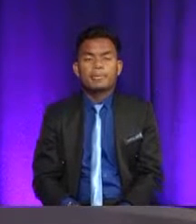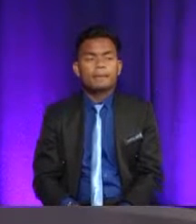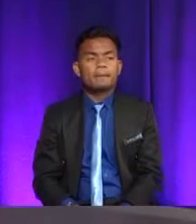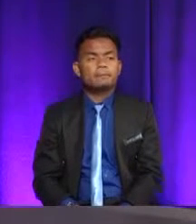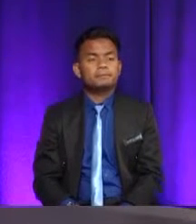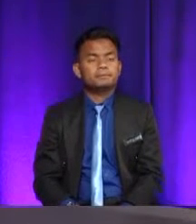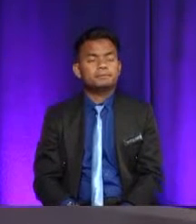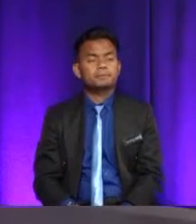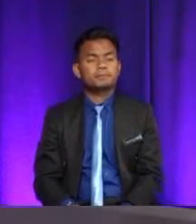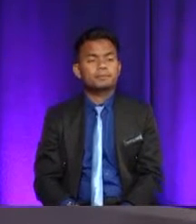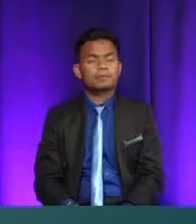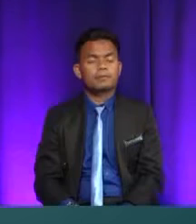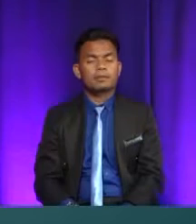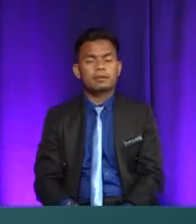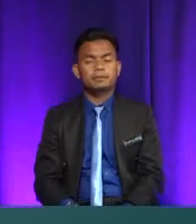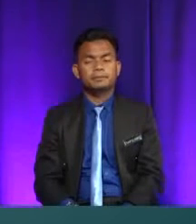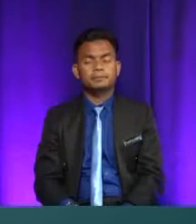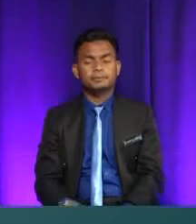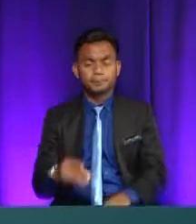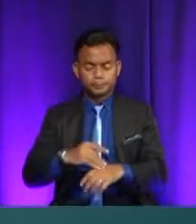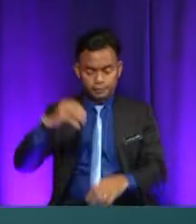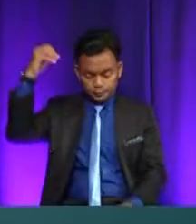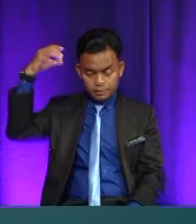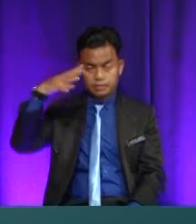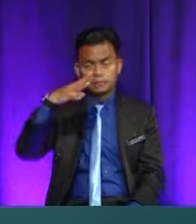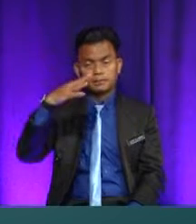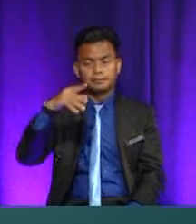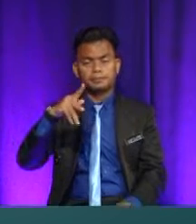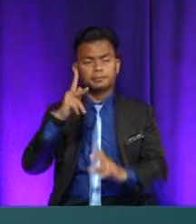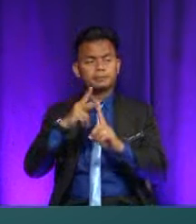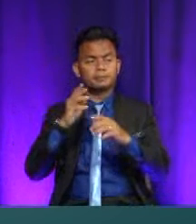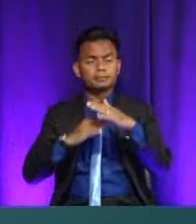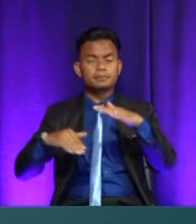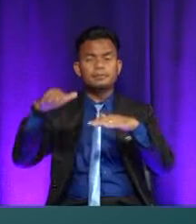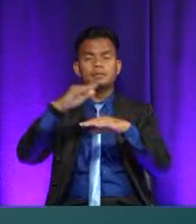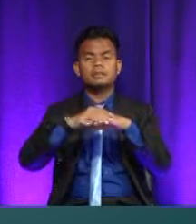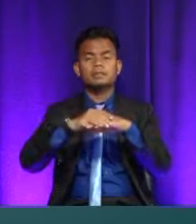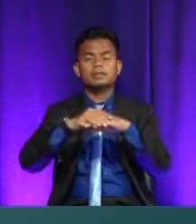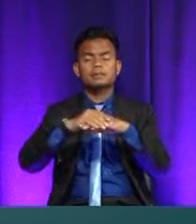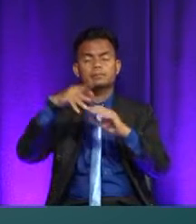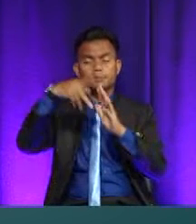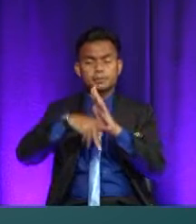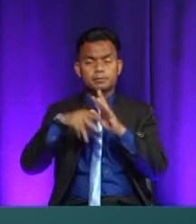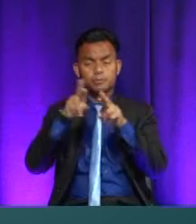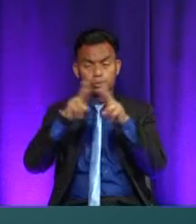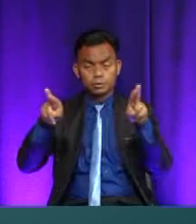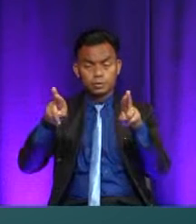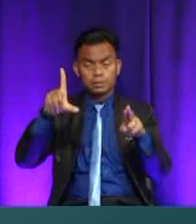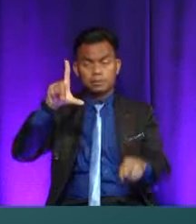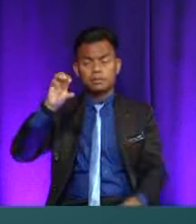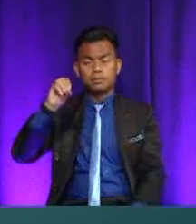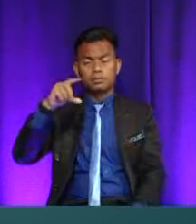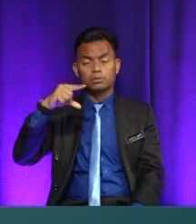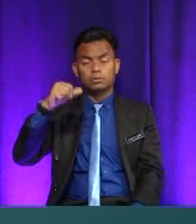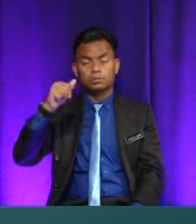Oke disinarkan ke atas permukaan logam sisim yang bersih maksudnya tak